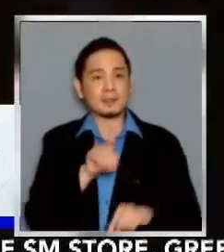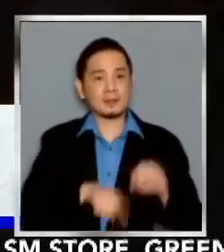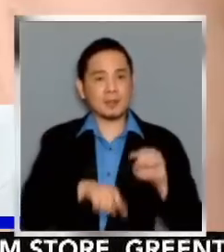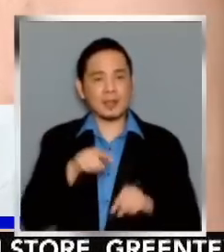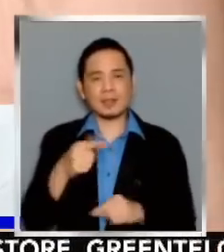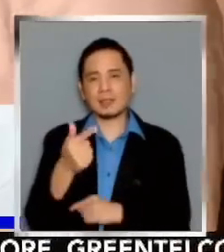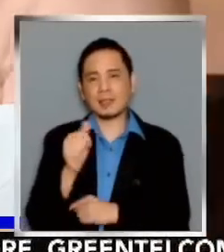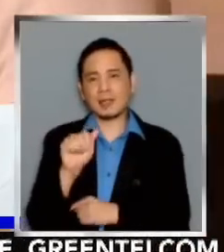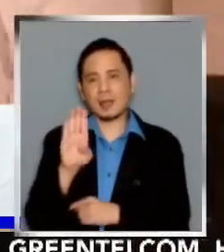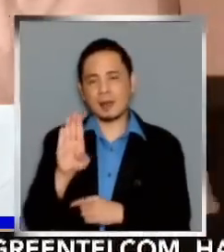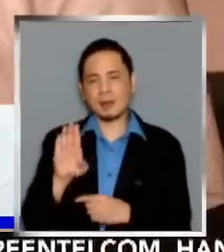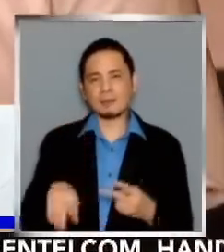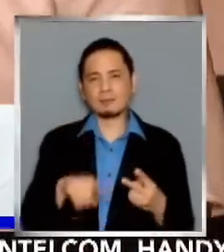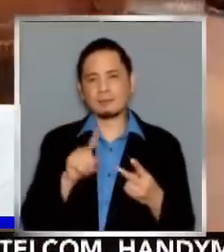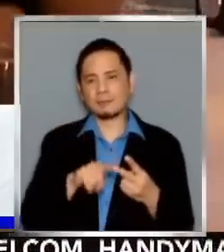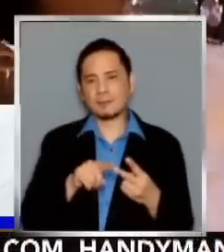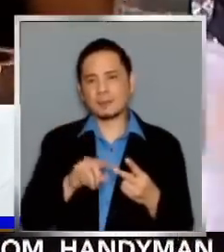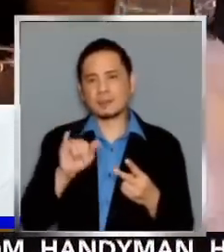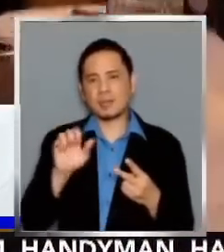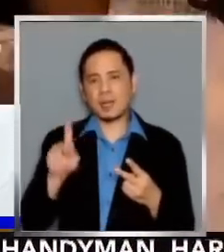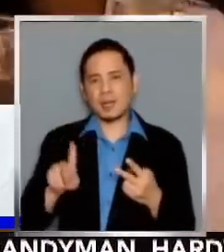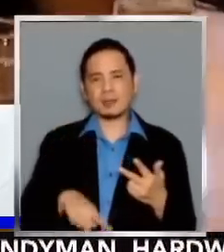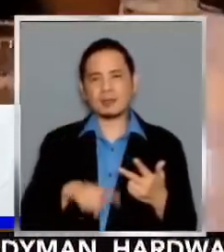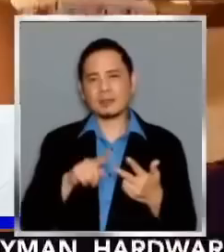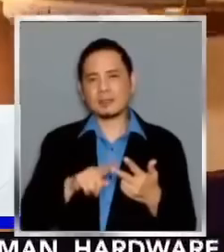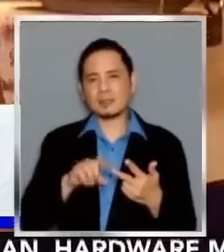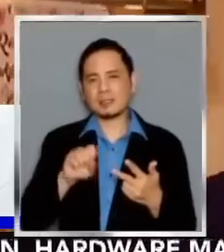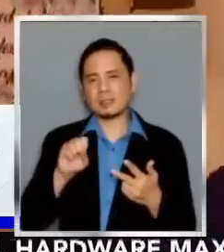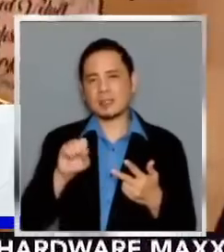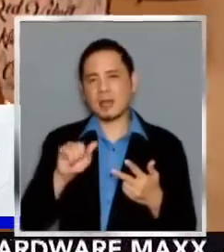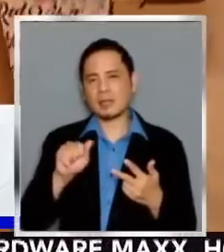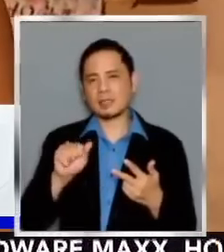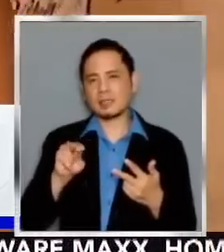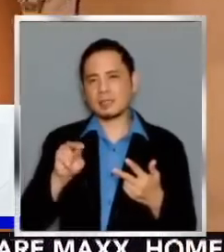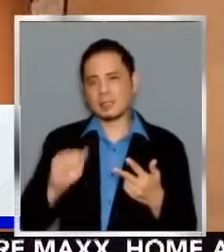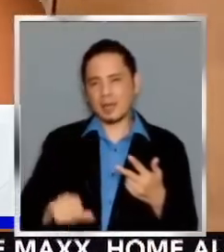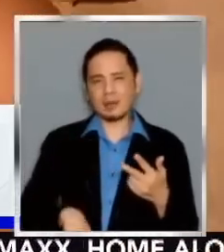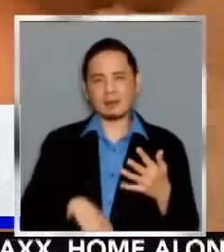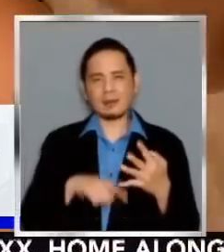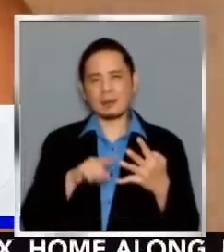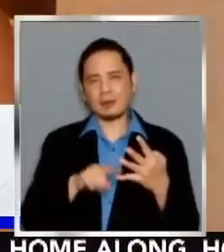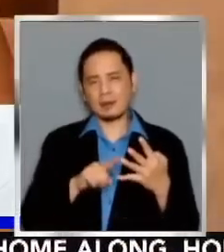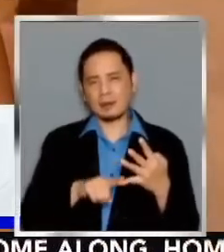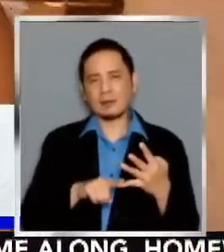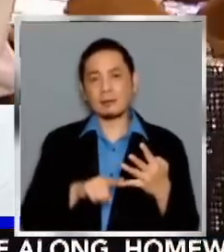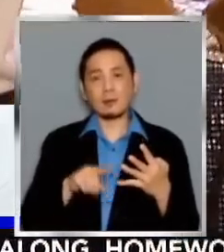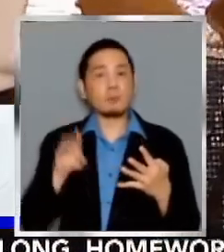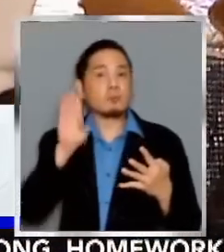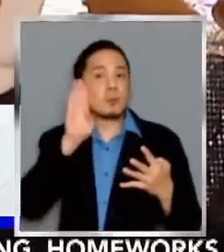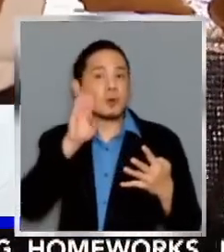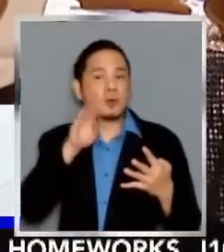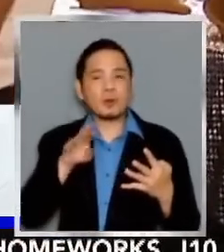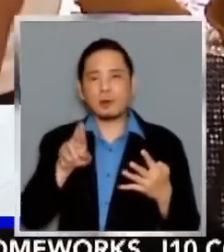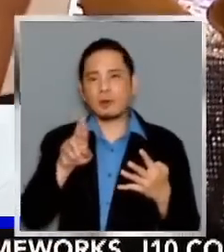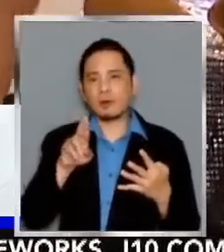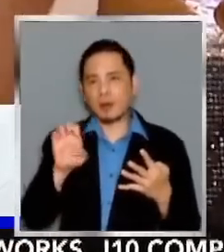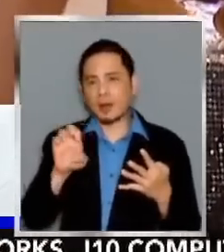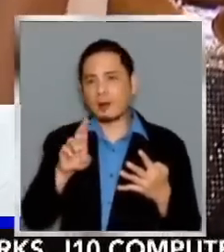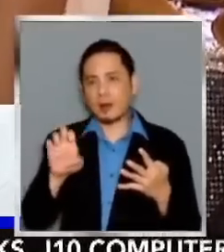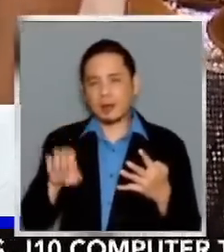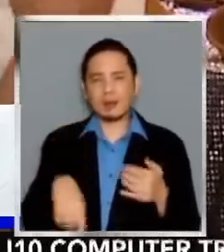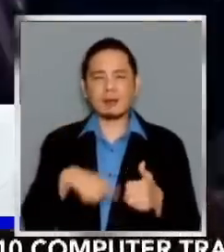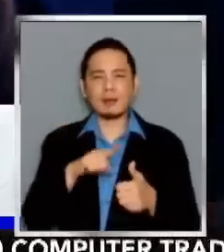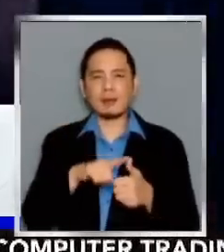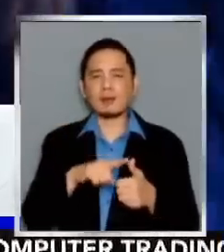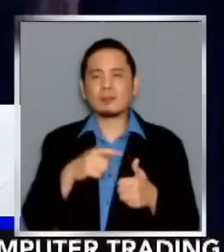at magkapatid na Jack Roberto at Sanya Lopez. Present din ang kapatid ni Ruru na si Rere Madrid at girlfriend na si Bianca